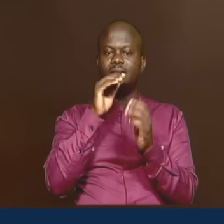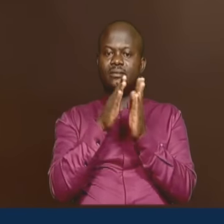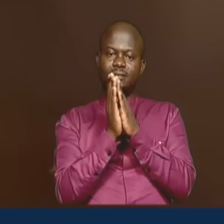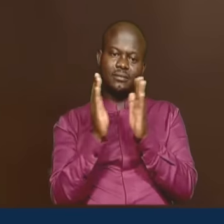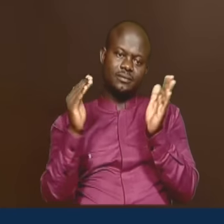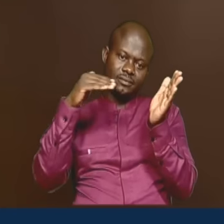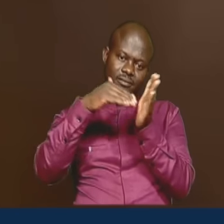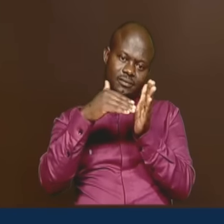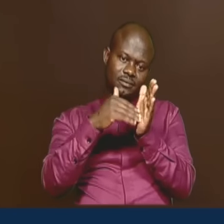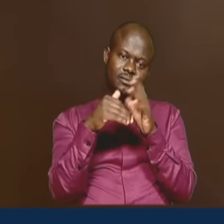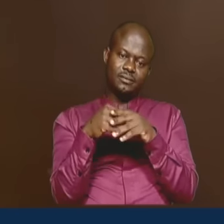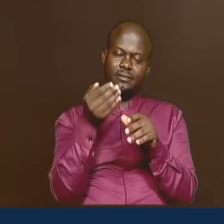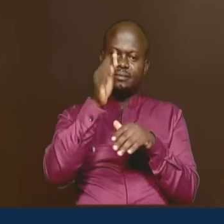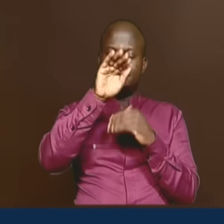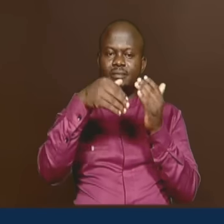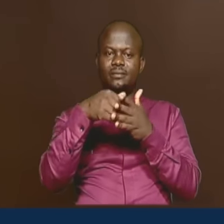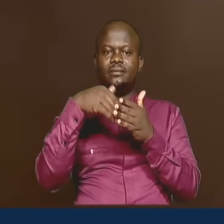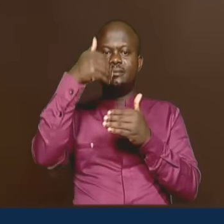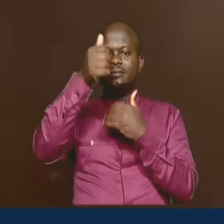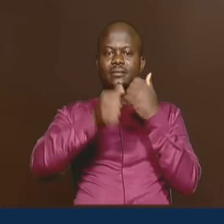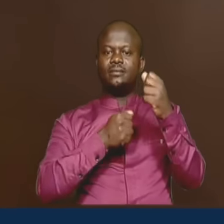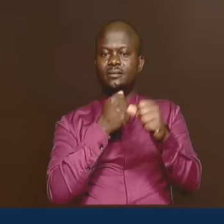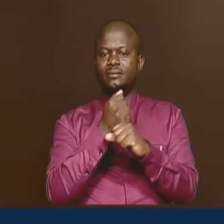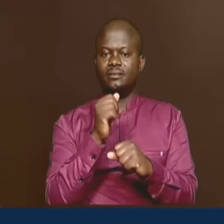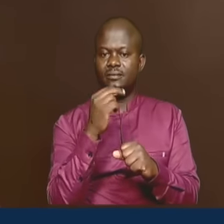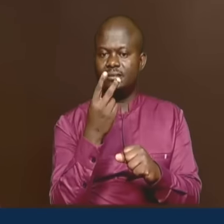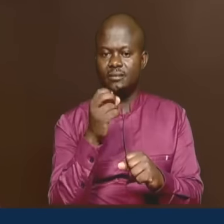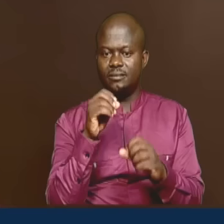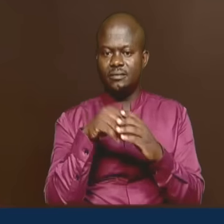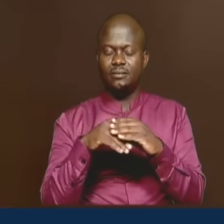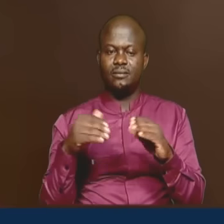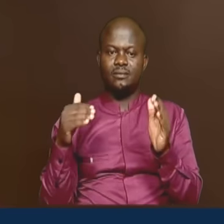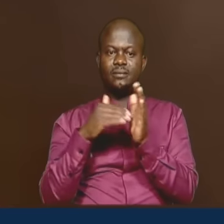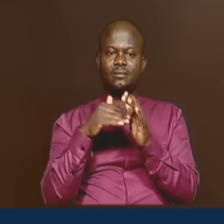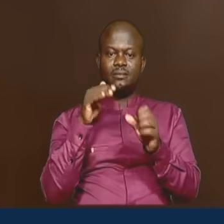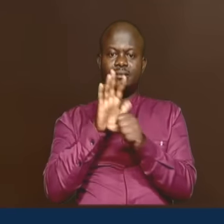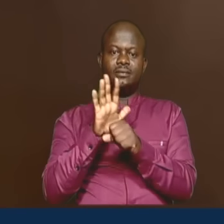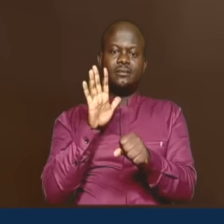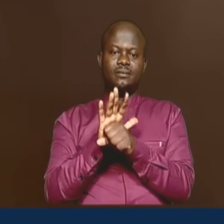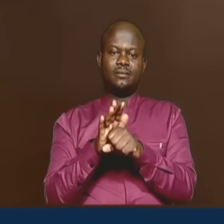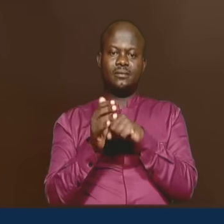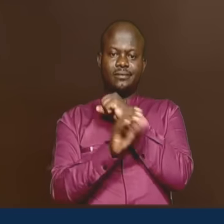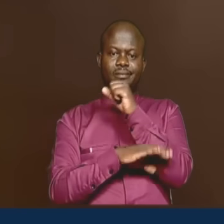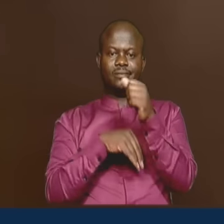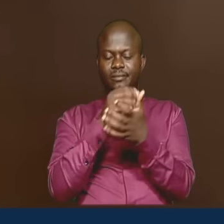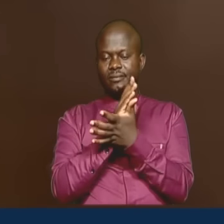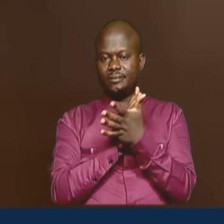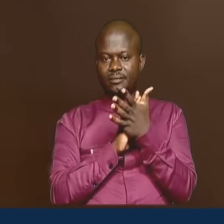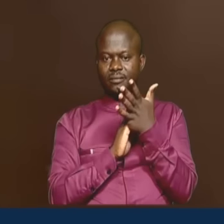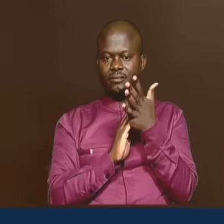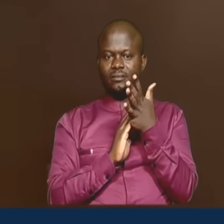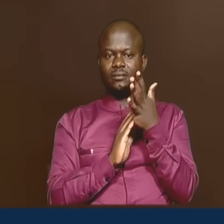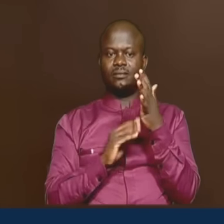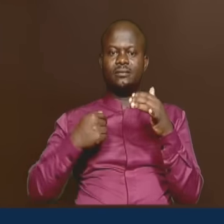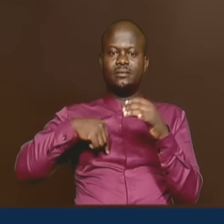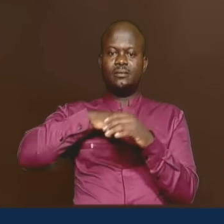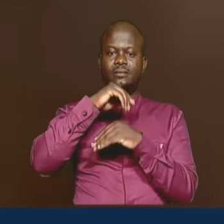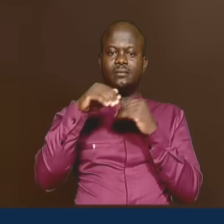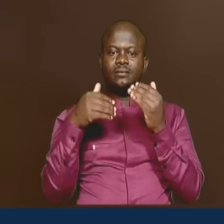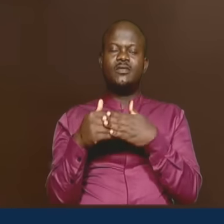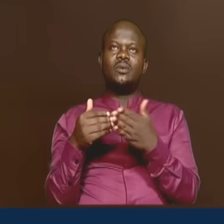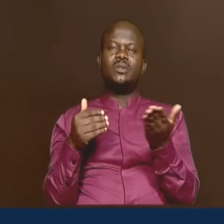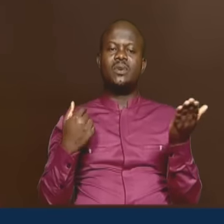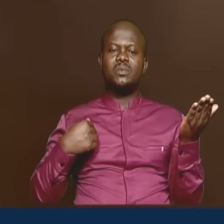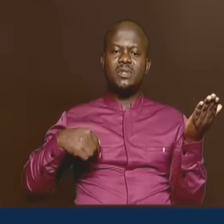bayisubiyemo, tusubiye muri icyo gikombe nyuma y'imyaka 20, cyane cyane ko bimwe mu bihugu by'abaturanyi bimaze iminsi bijyamo. Nanjye cyanshimisha